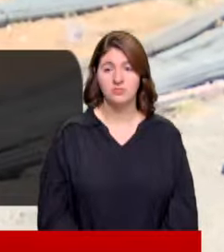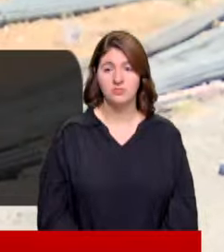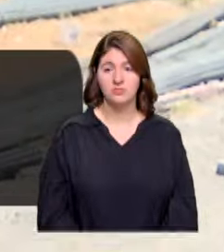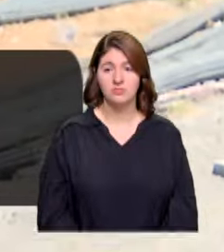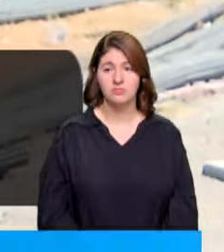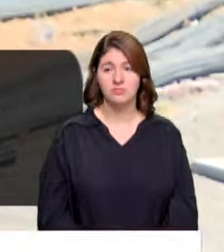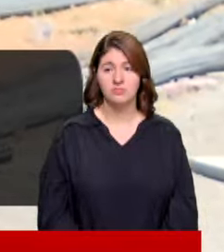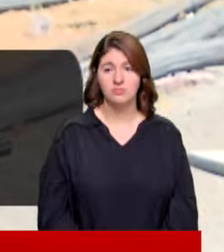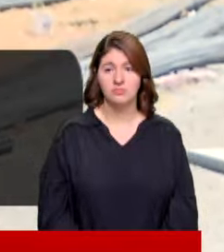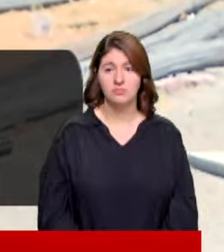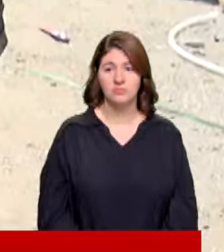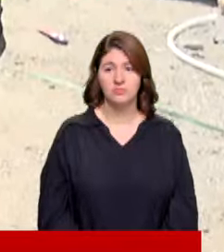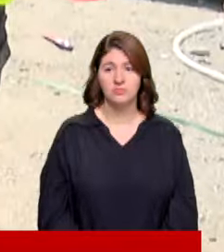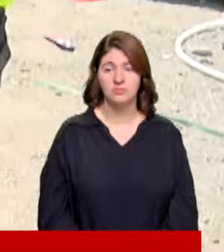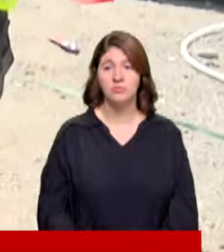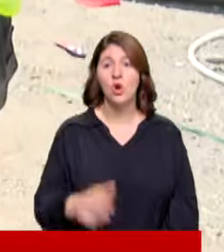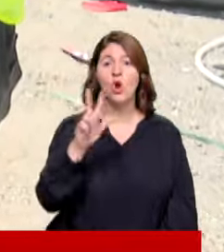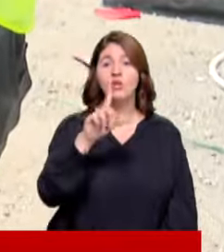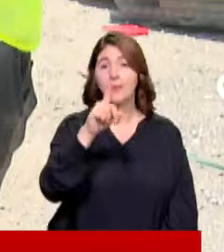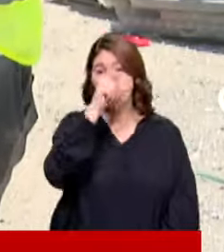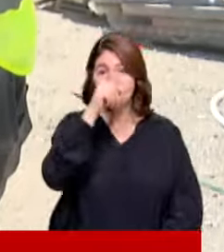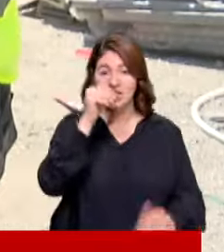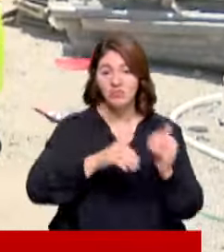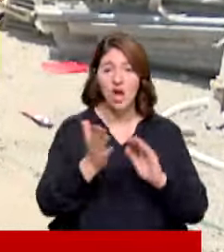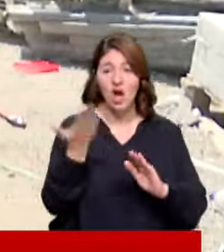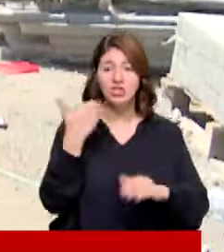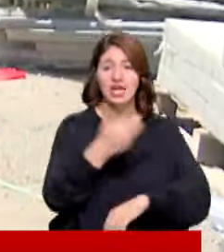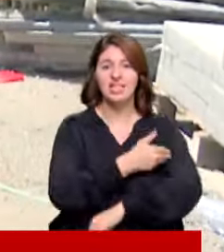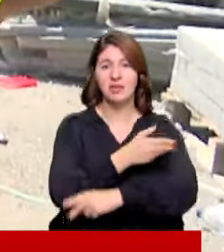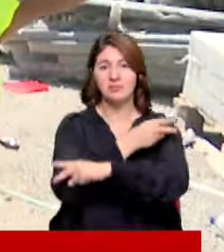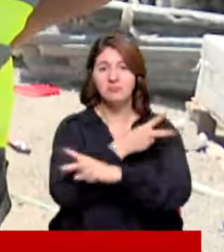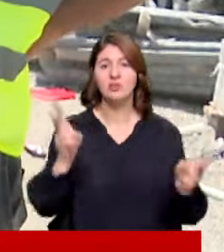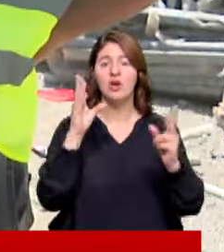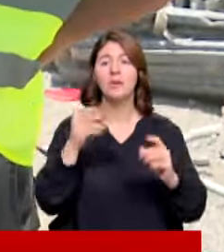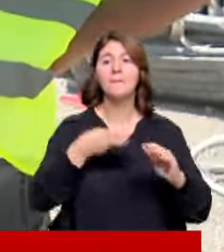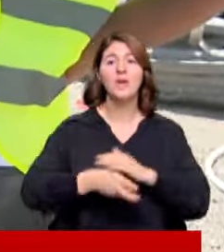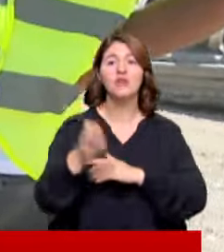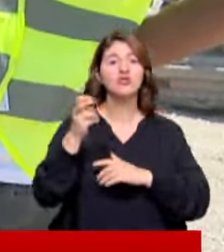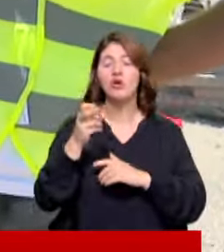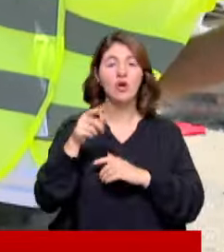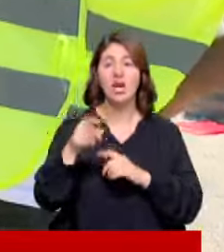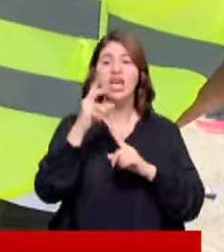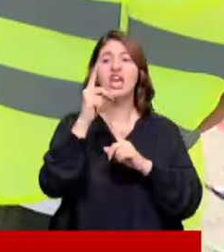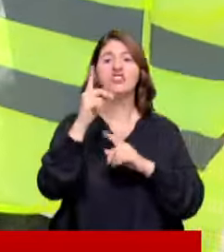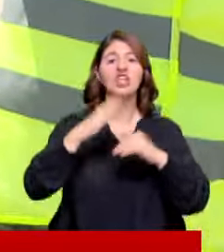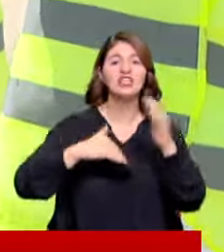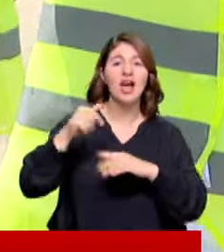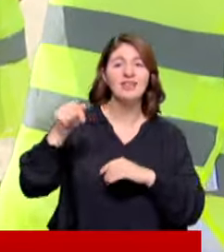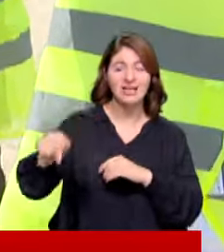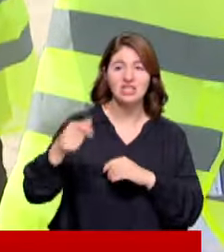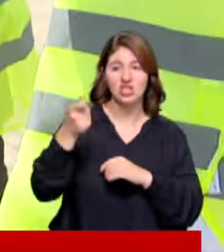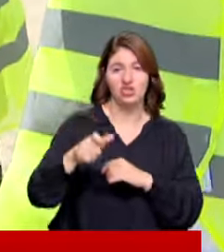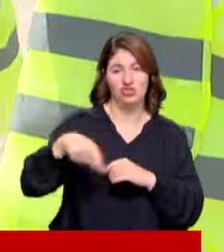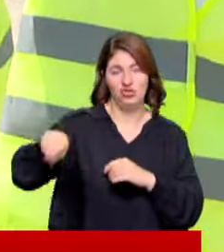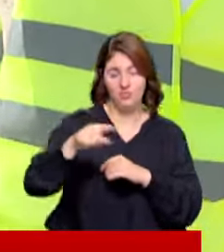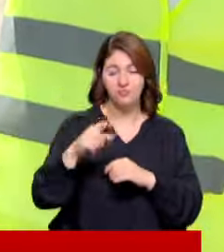veriyordu. Açılış bitti. O para da kesildik. 31 Mart seçimlerinden önce hizmete açılan metro hattının İncirli şantiyesindeki